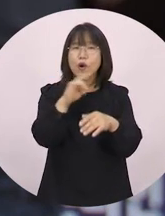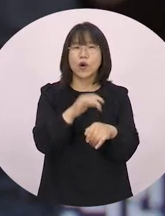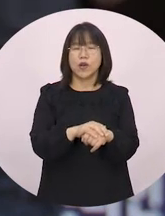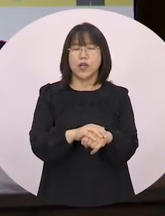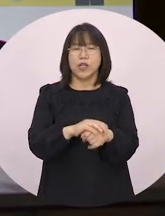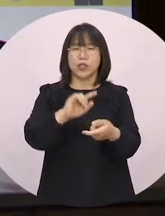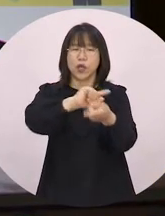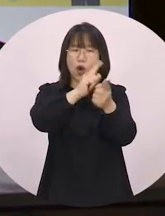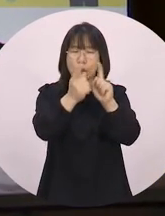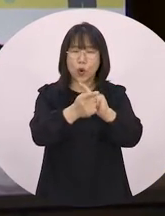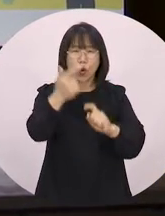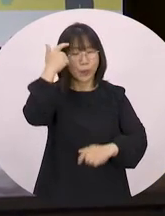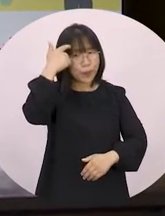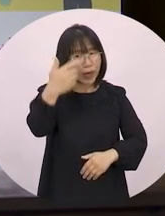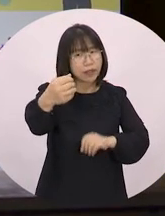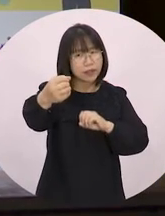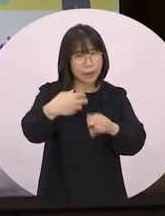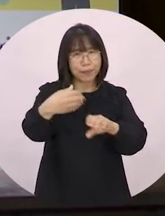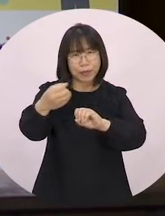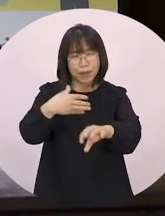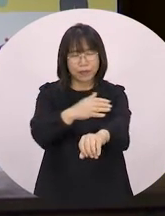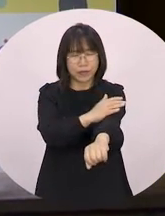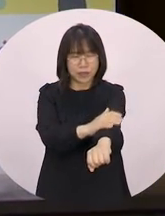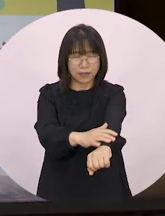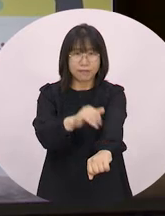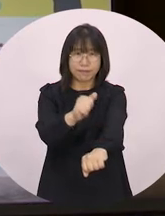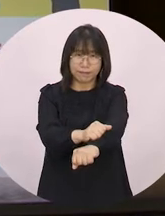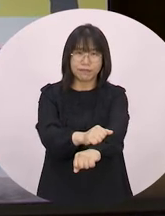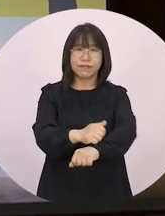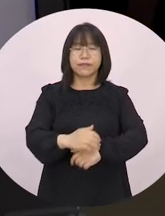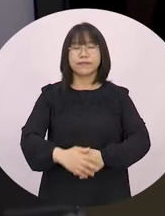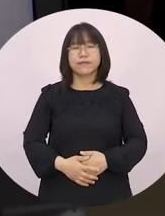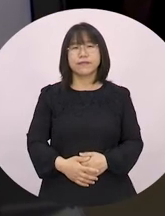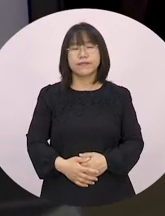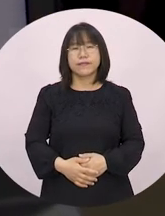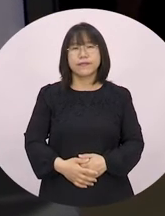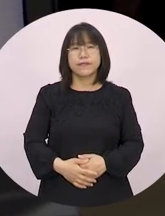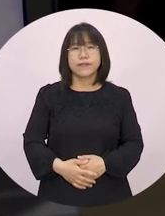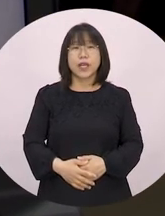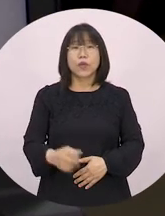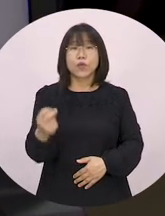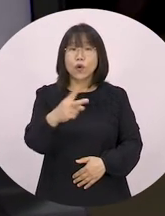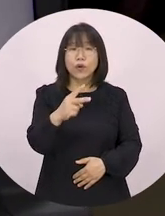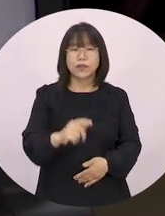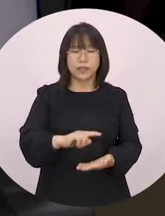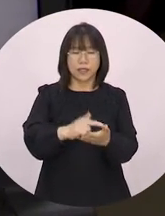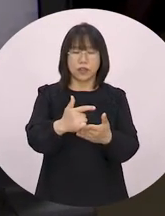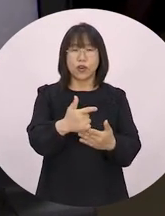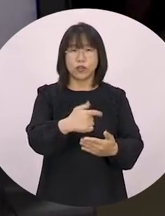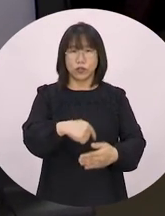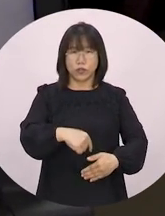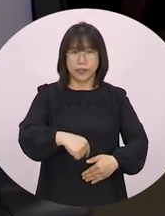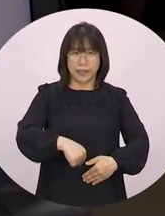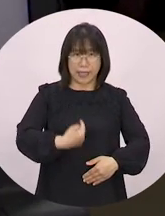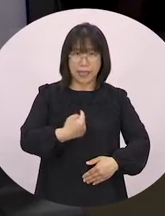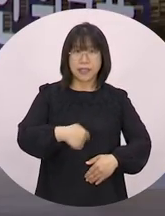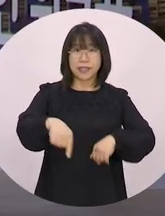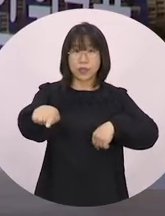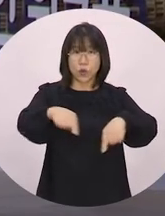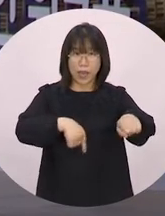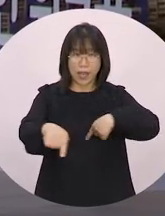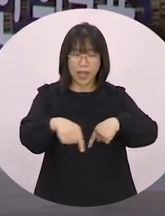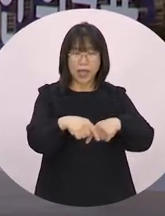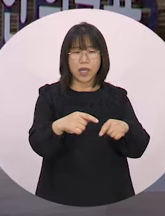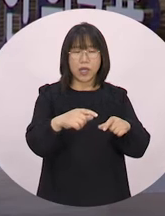장점을 살려 댓글로 올라온 질문에 대해 질의응답 시간도 가졌습니다. 한편 강서구 주민자치회는